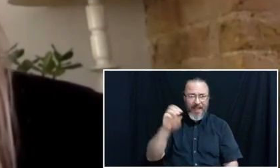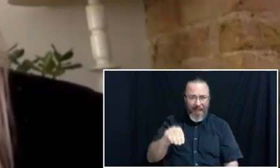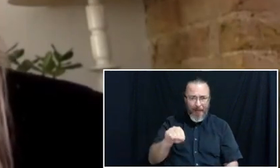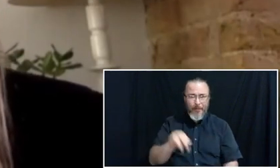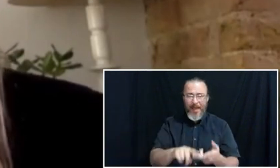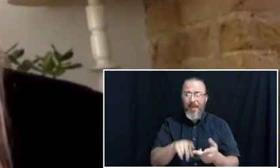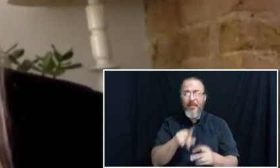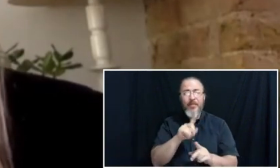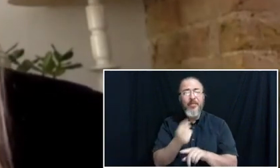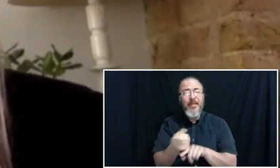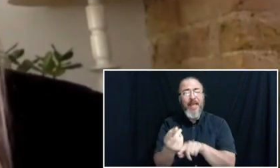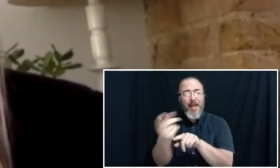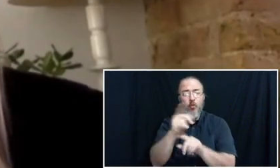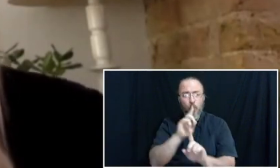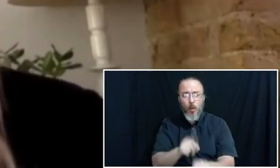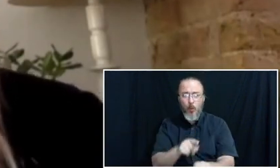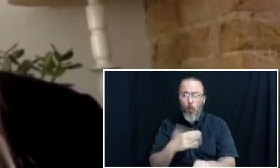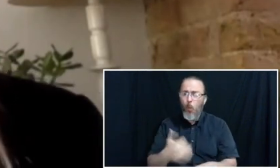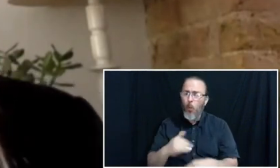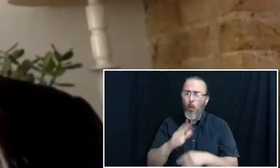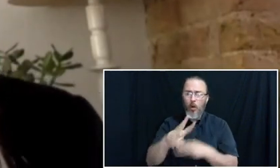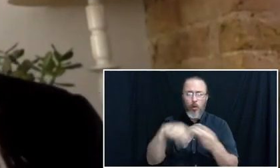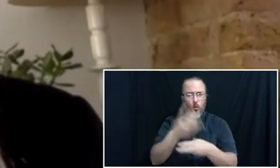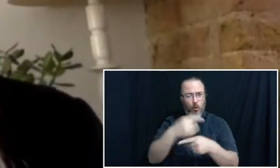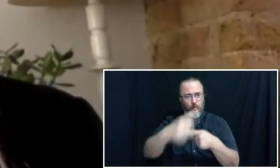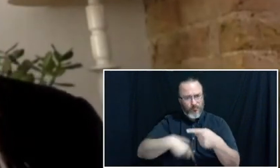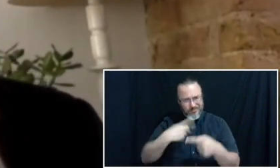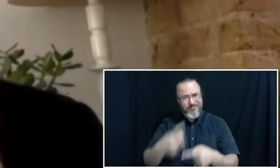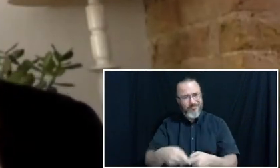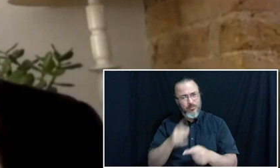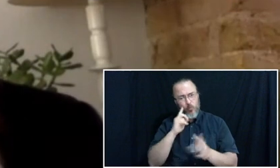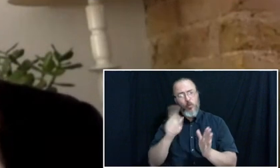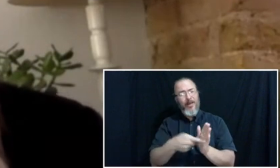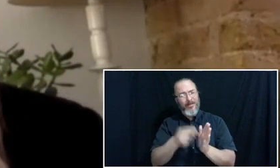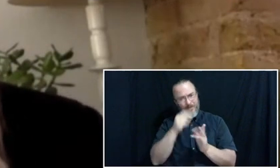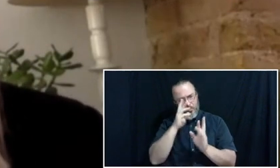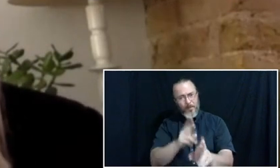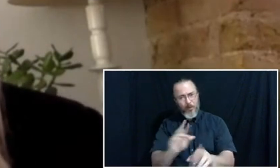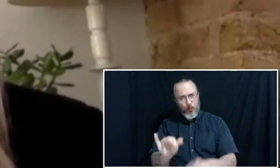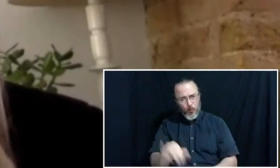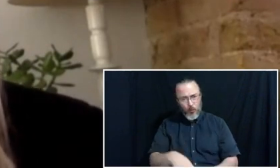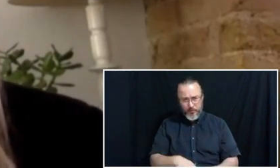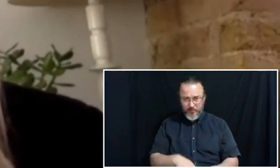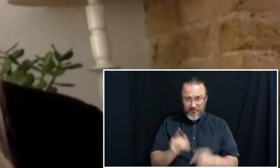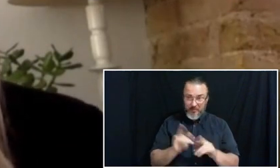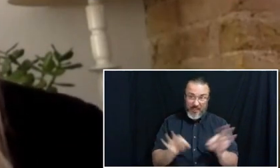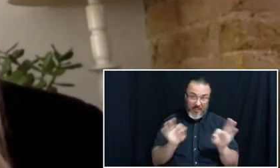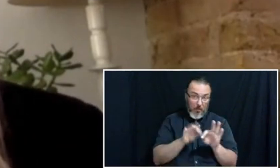longtemps, et le rapport est reconnu et respecté mondialement.